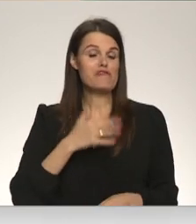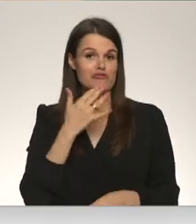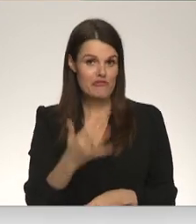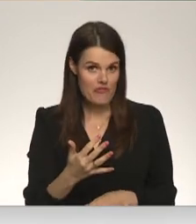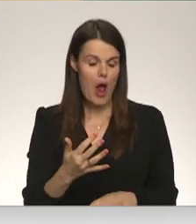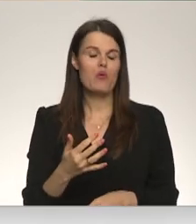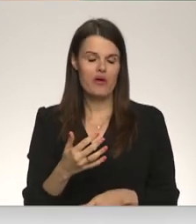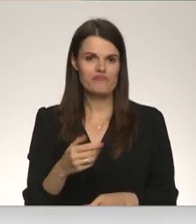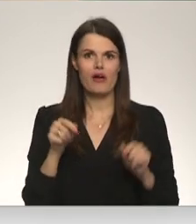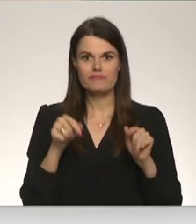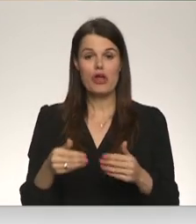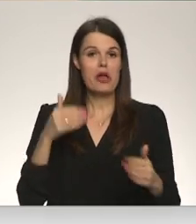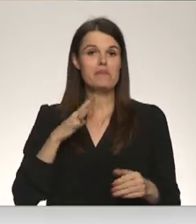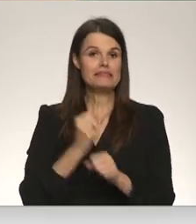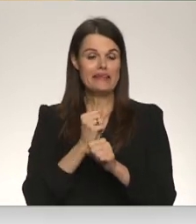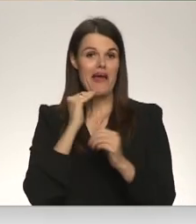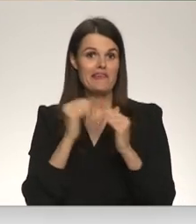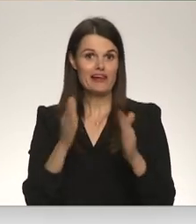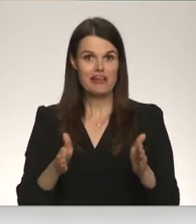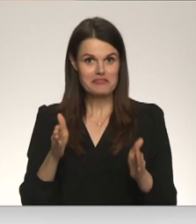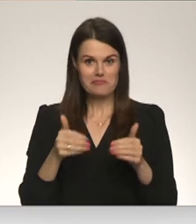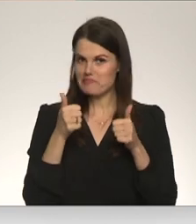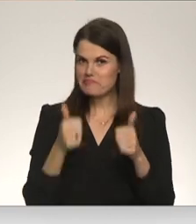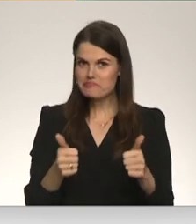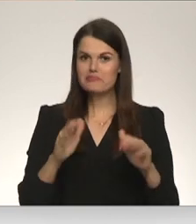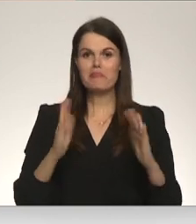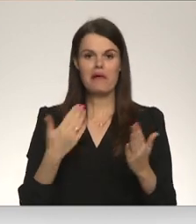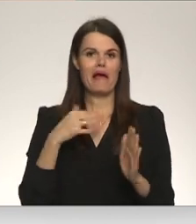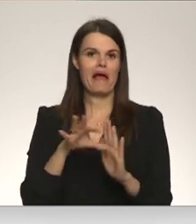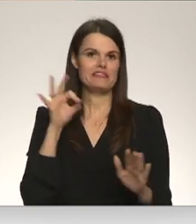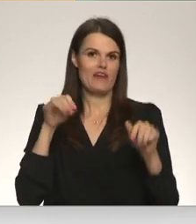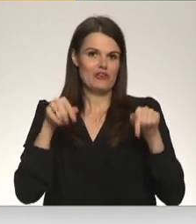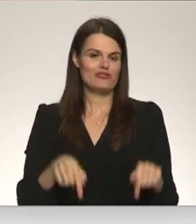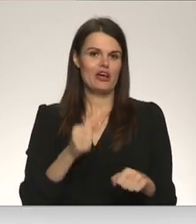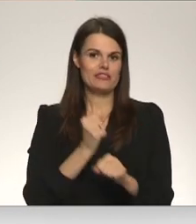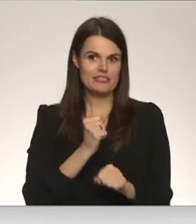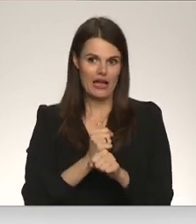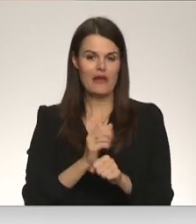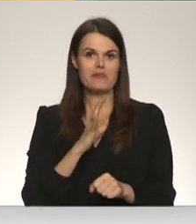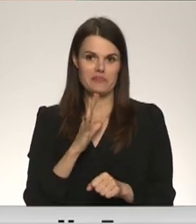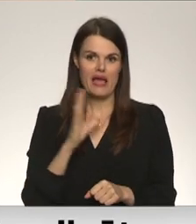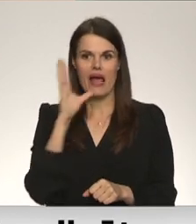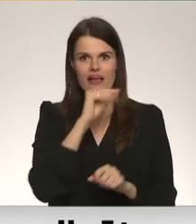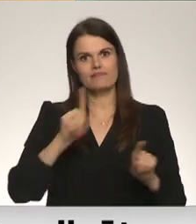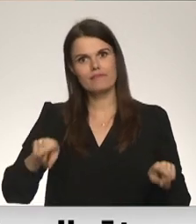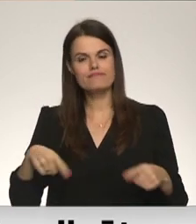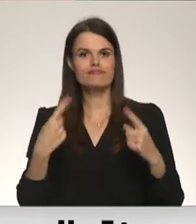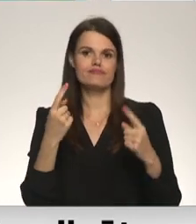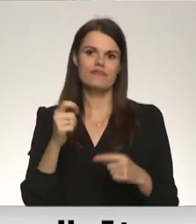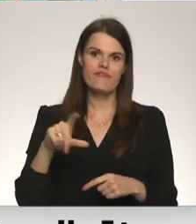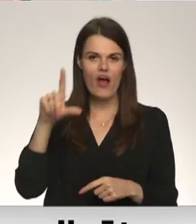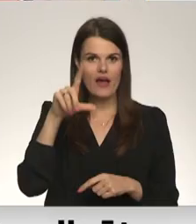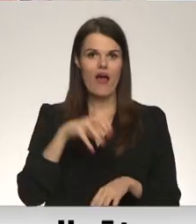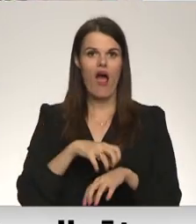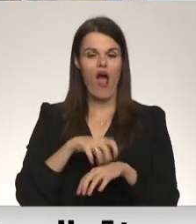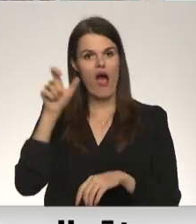bija baigi labi. Es neko nesaku. Bet es izvēlēju šeit, tāpēc bija iespējas attīstīt vēl drusku vairāk.